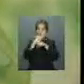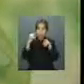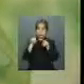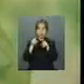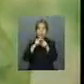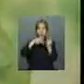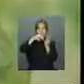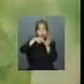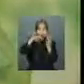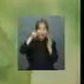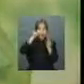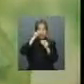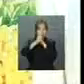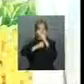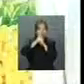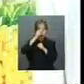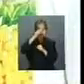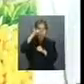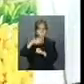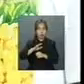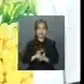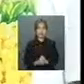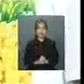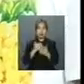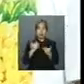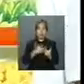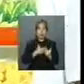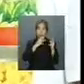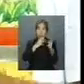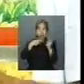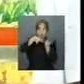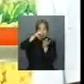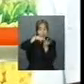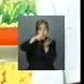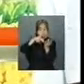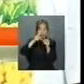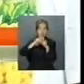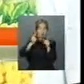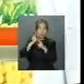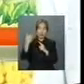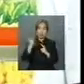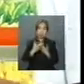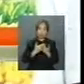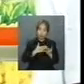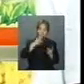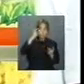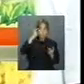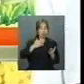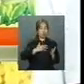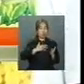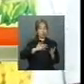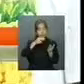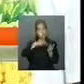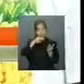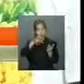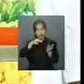2ทศวรรษ บางครั้งในการเขียนรูปเนี่ยเราก็เขียนดุมๆของเราไปตามความคิดของครูศิลปะหรือศิล